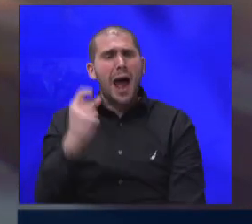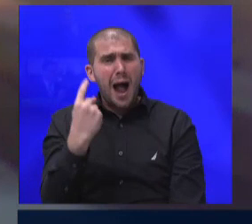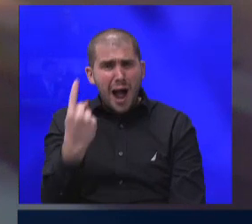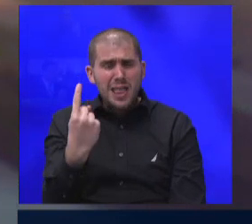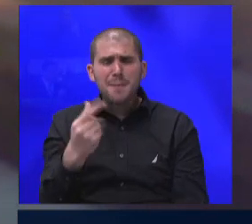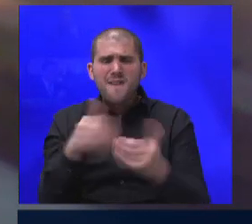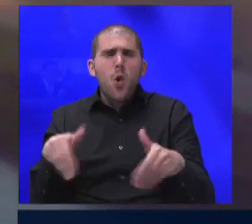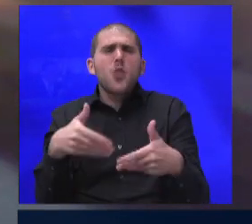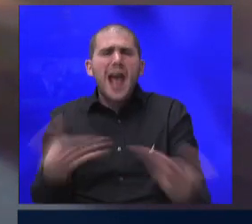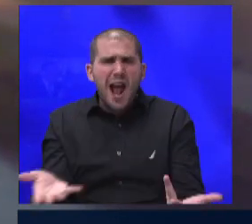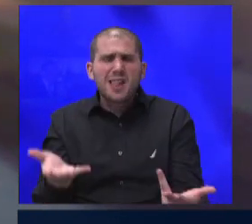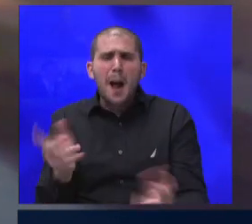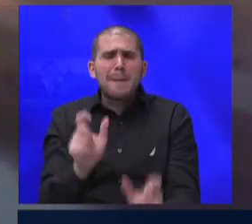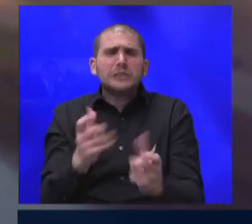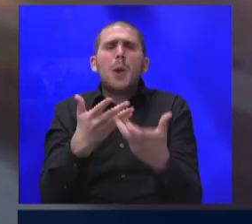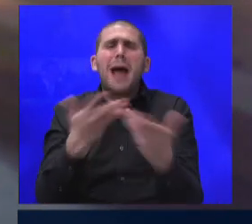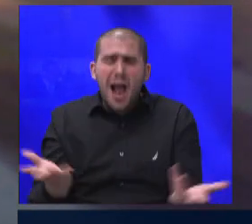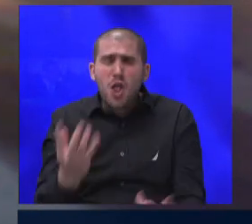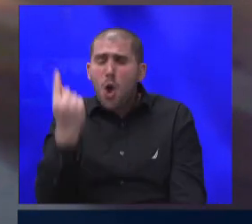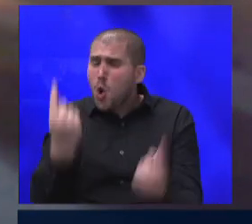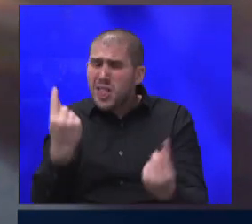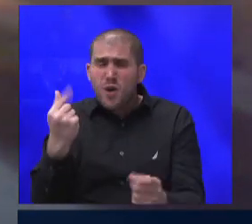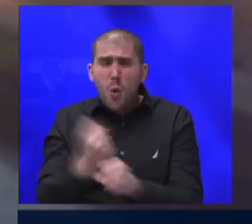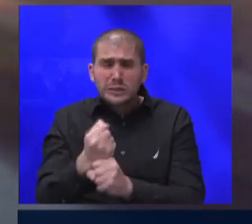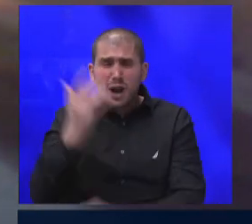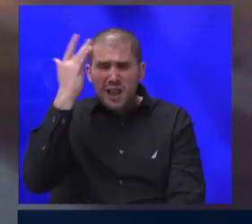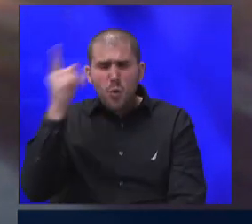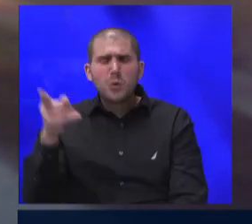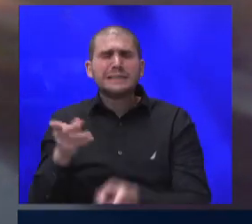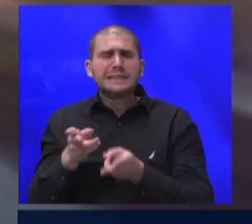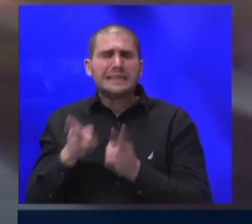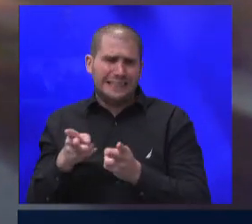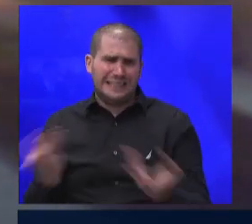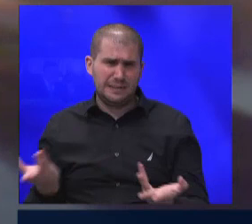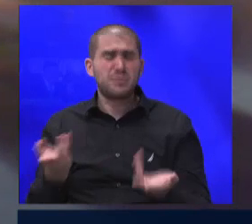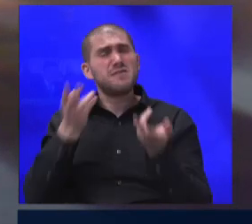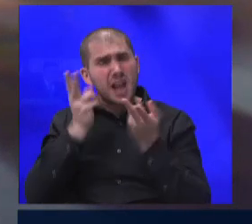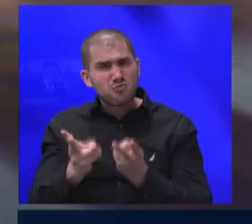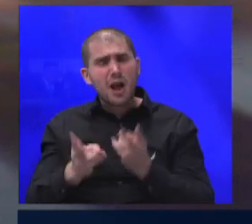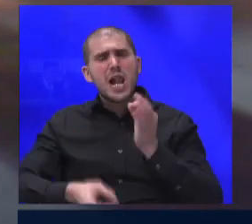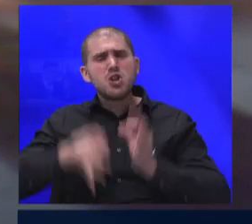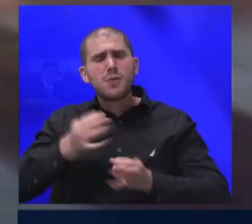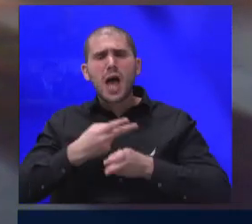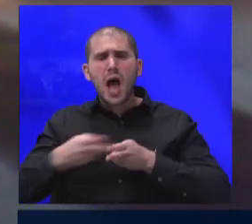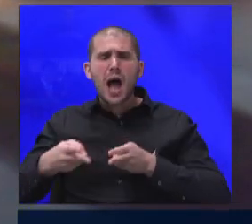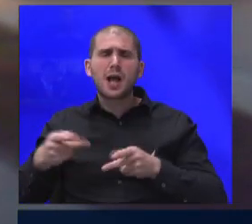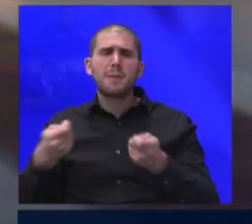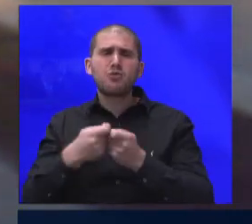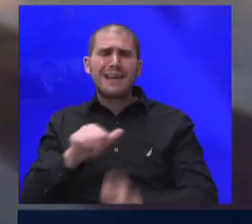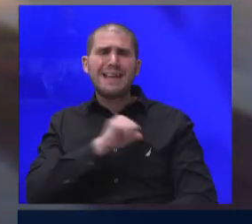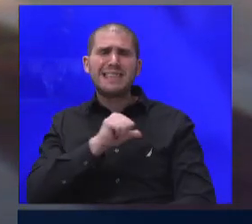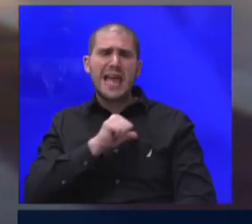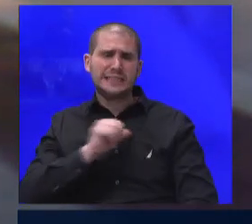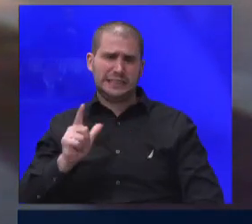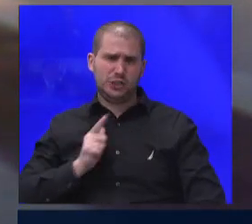מעצורים, שכל דבר שהוא עושה הוא ציני לחלוטין וניתן לשפוט אותו רק במונחי האינטרס האישי שלו. מאחר שאני